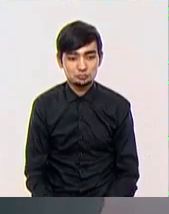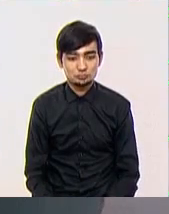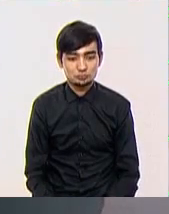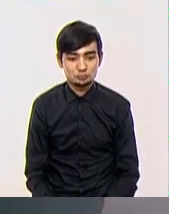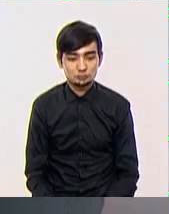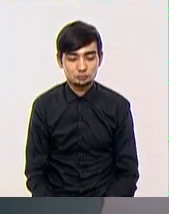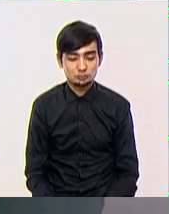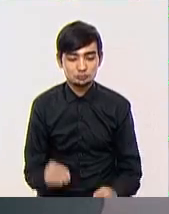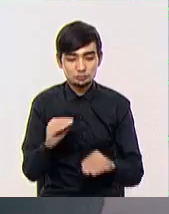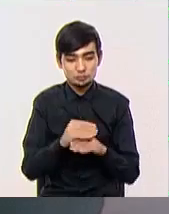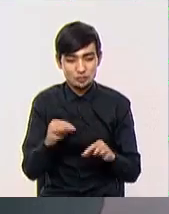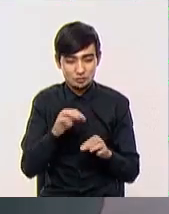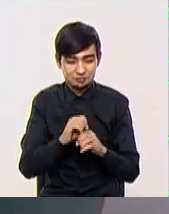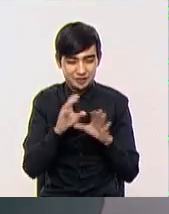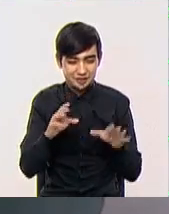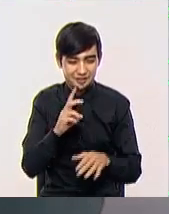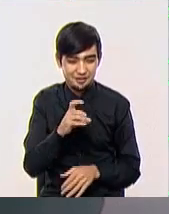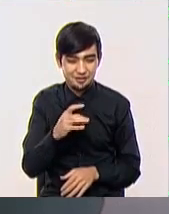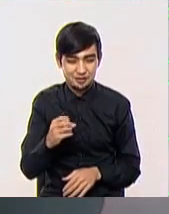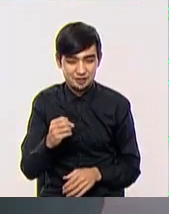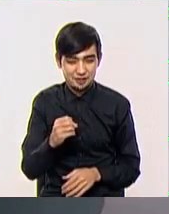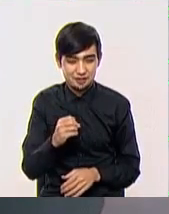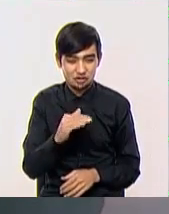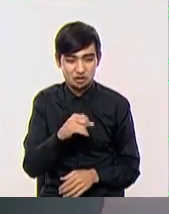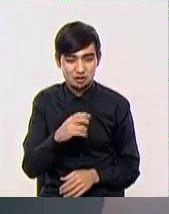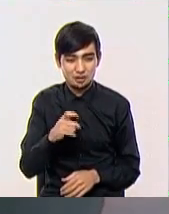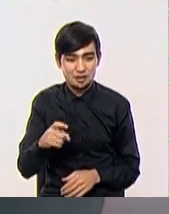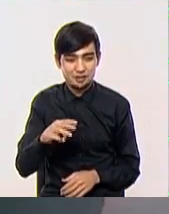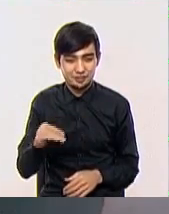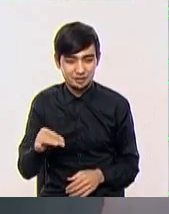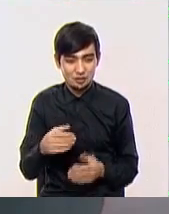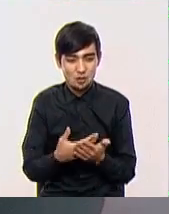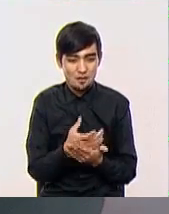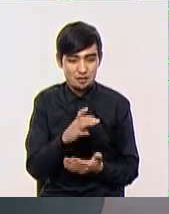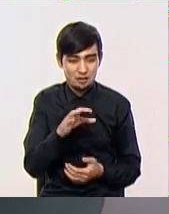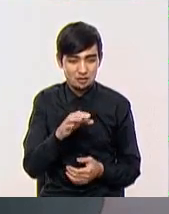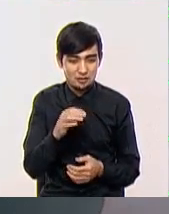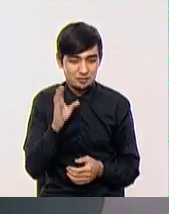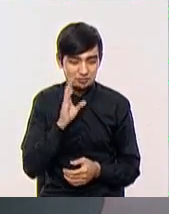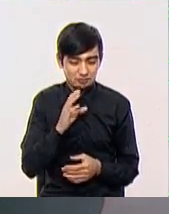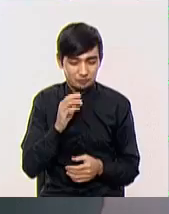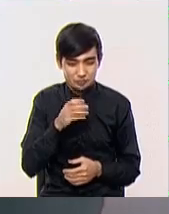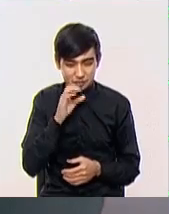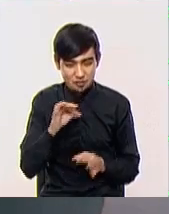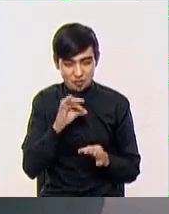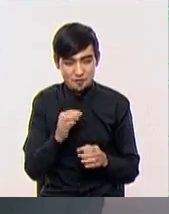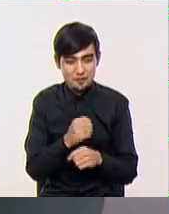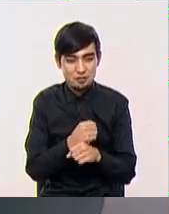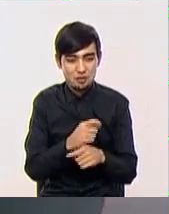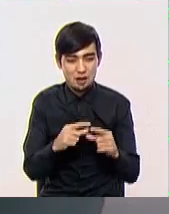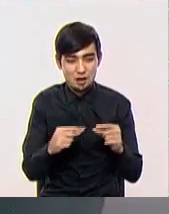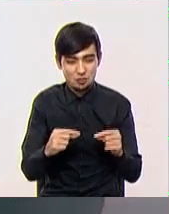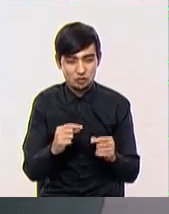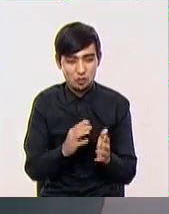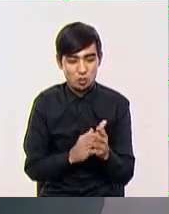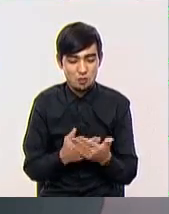добавьте ярких красок серые будни вместе с жан такте и это новый напиток из отвара растения верблюжья колючка помимо